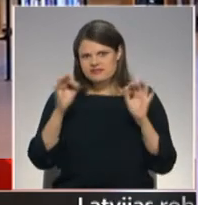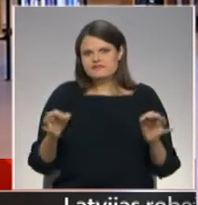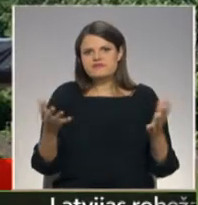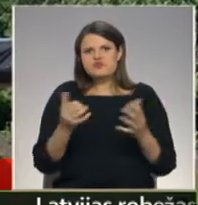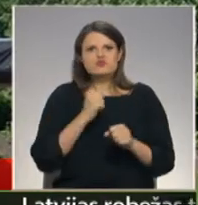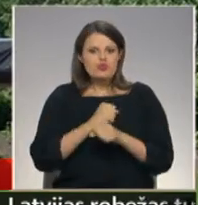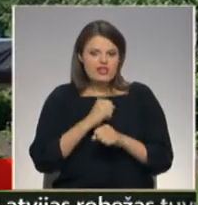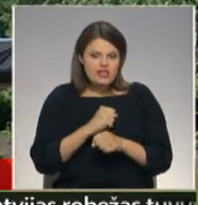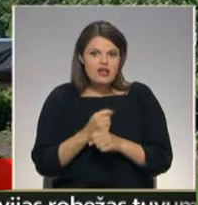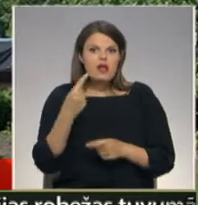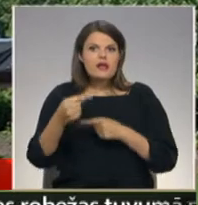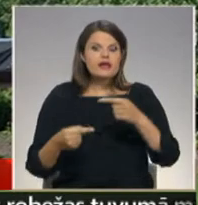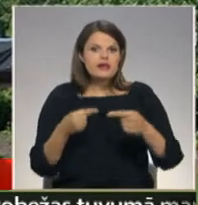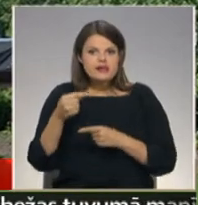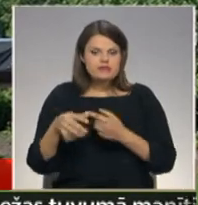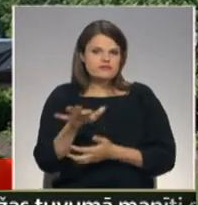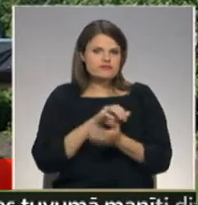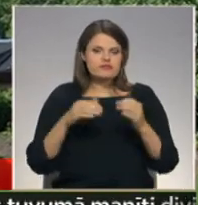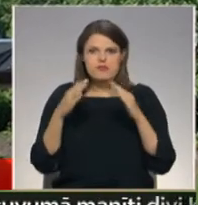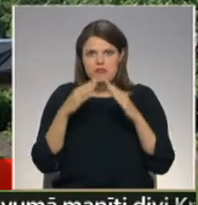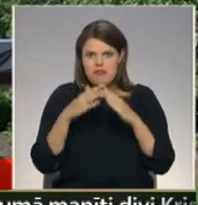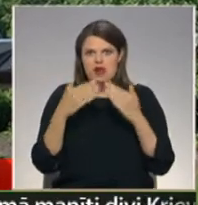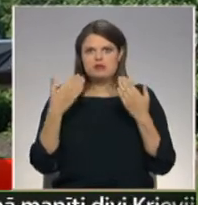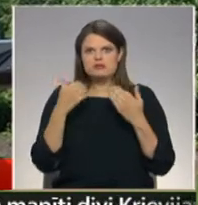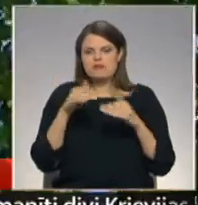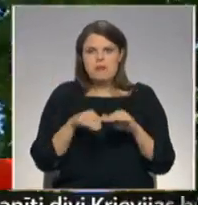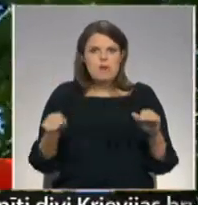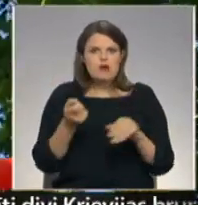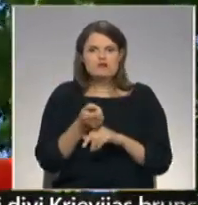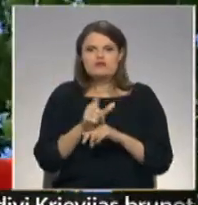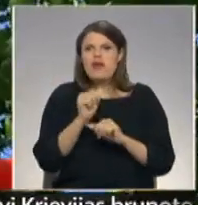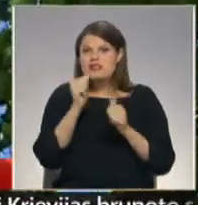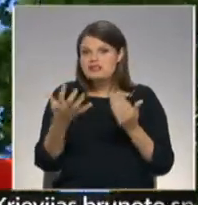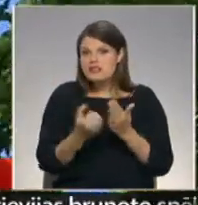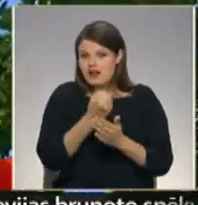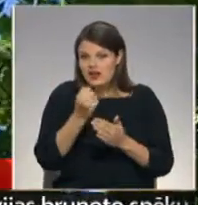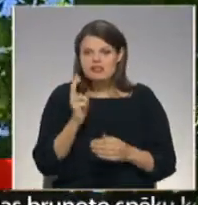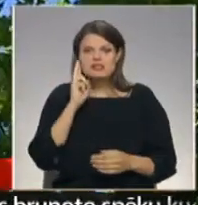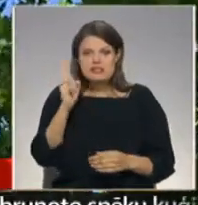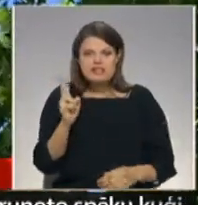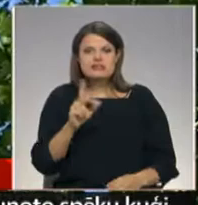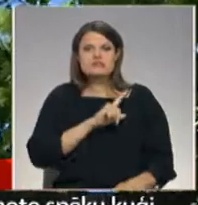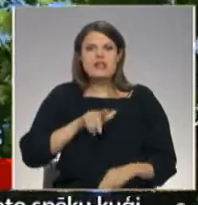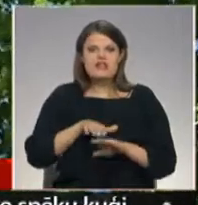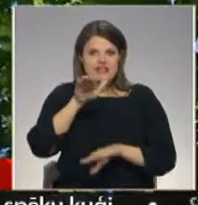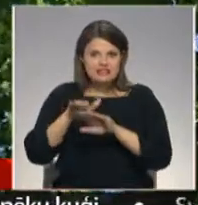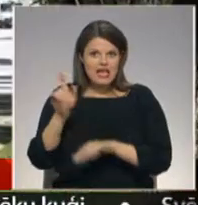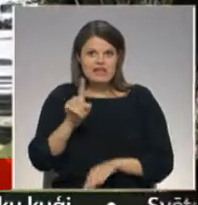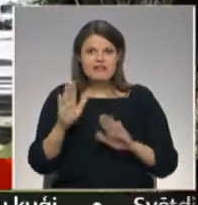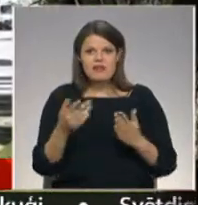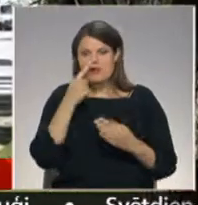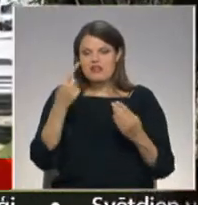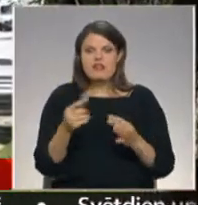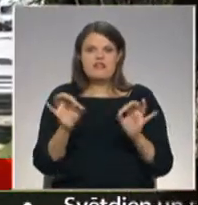tad vēl. Laika gaitā postā aizgājušas mājas tā, ka pat to pamats vairs nevarot atrast. Liecības Latvijas arhīvā ir, bet neviens neko